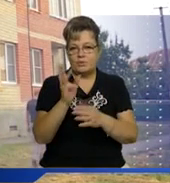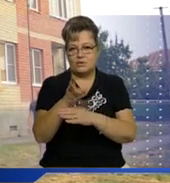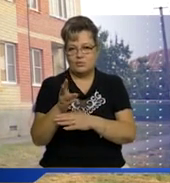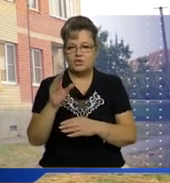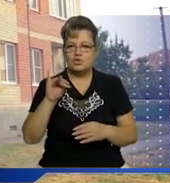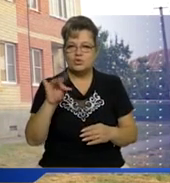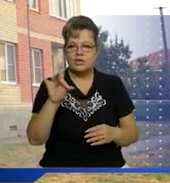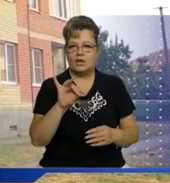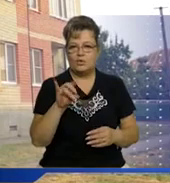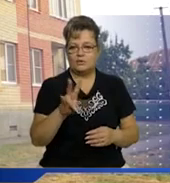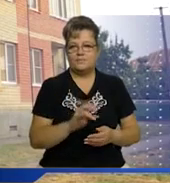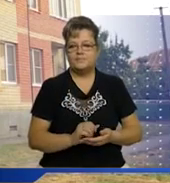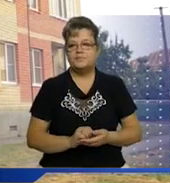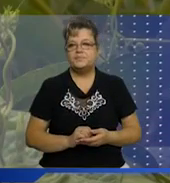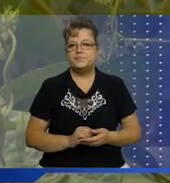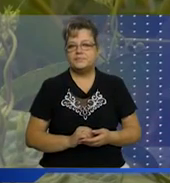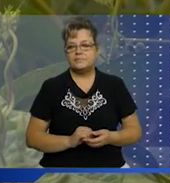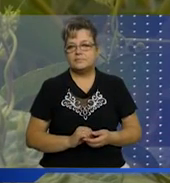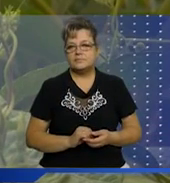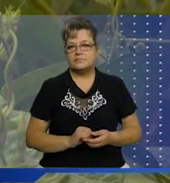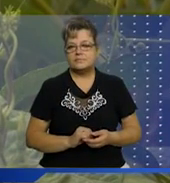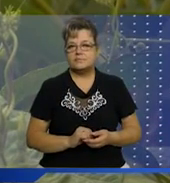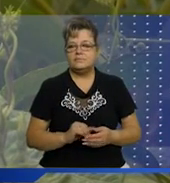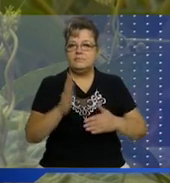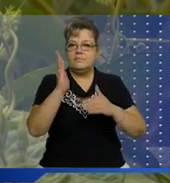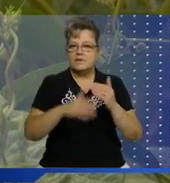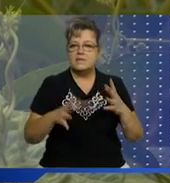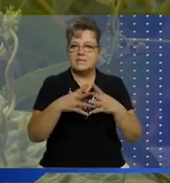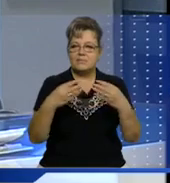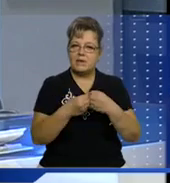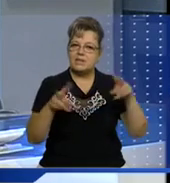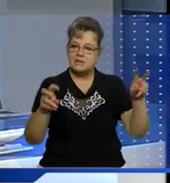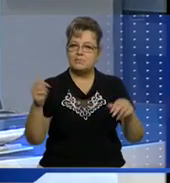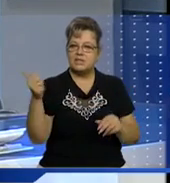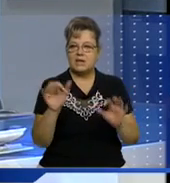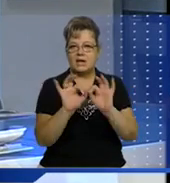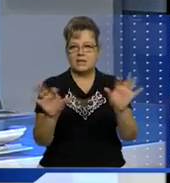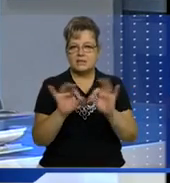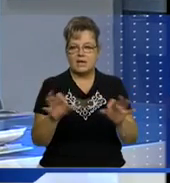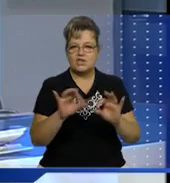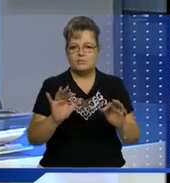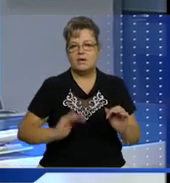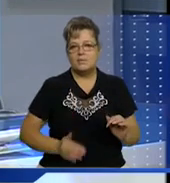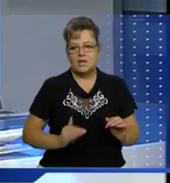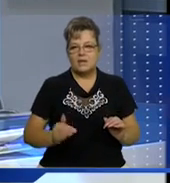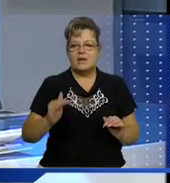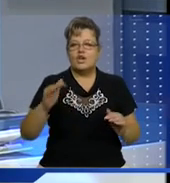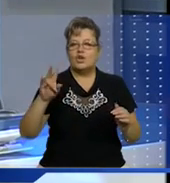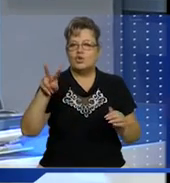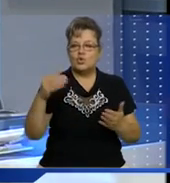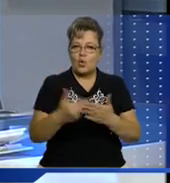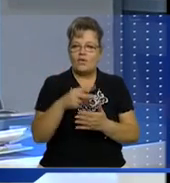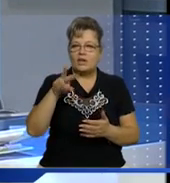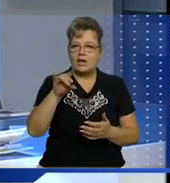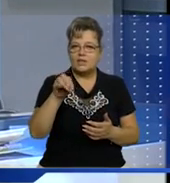Сергей Мирошниченко, Валентина Колесникова, Станислав Фоменко. На Дону. В завершении семейной темы недели расскажем о